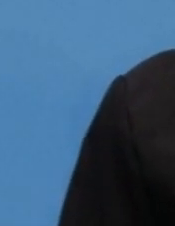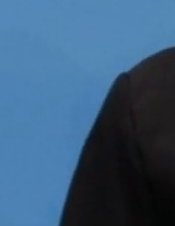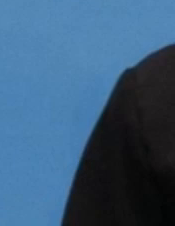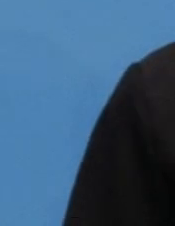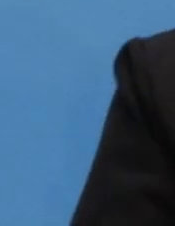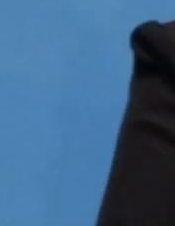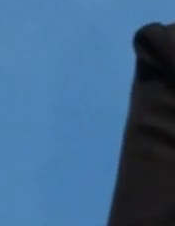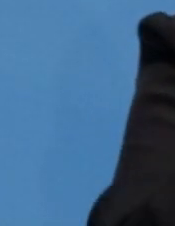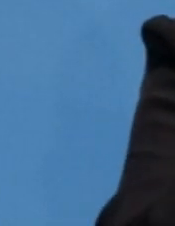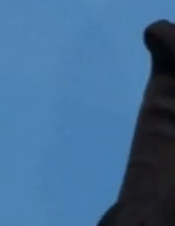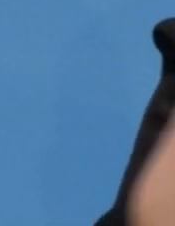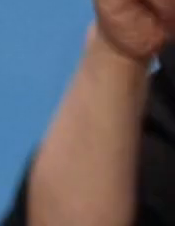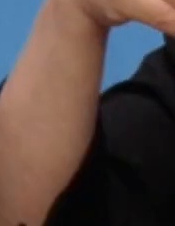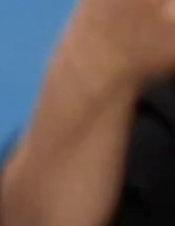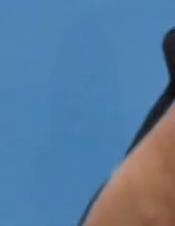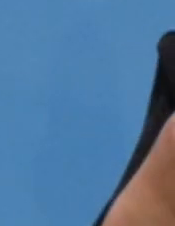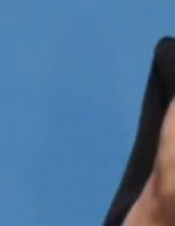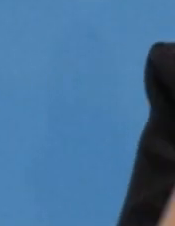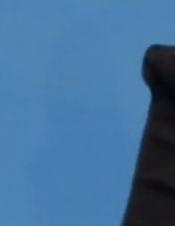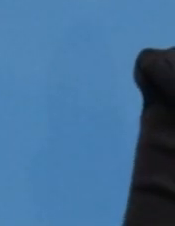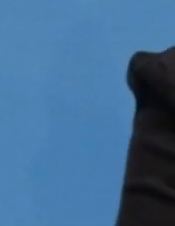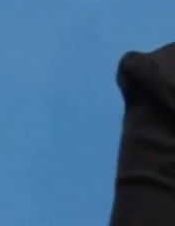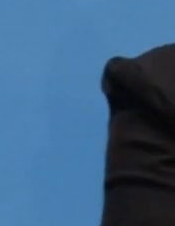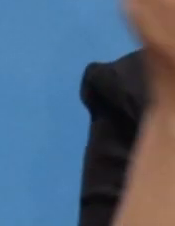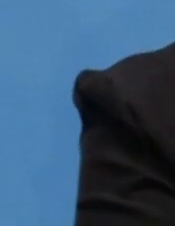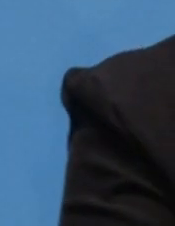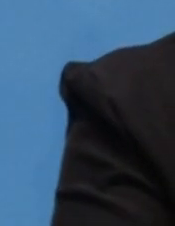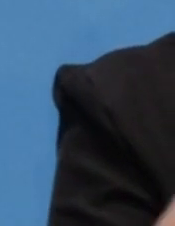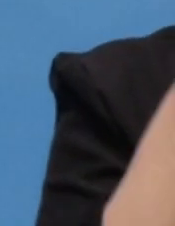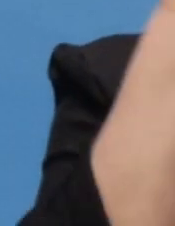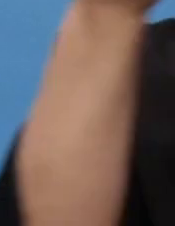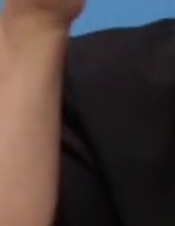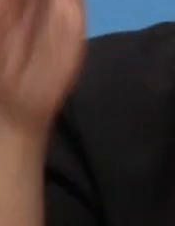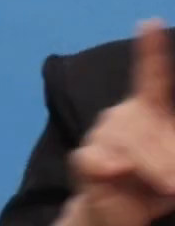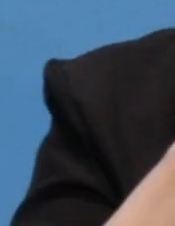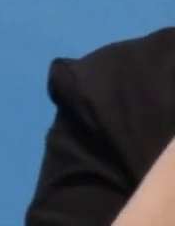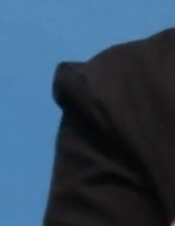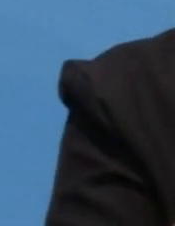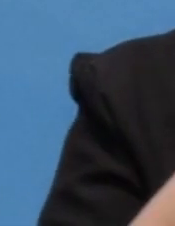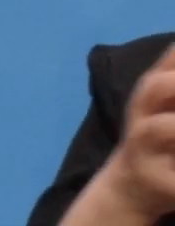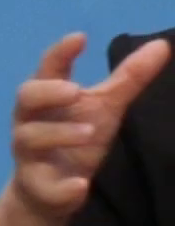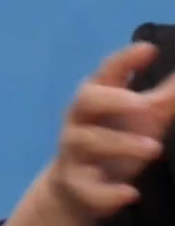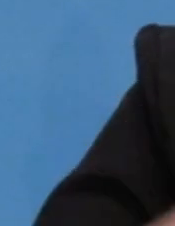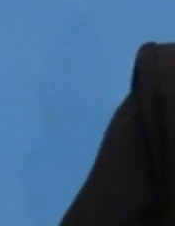나이스 개통 이후 한 달 동안 논란이 끊이지 않고 있습니다.